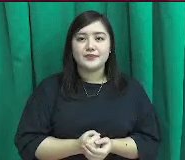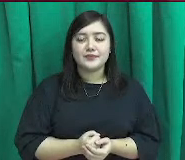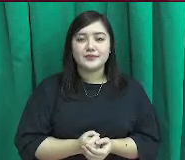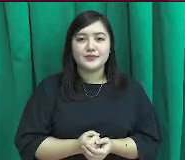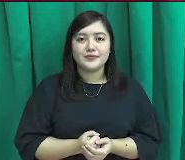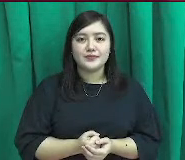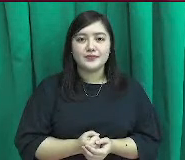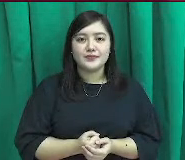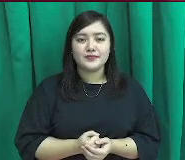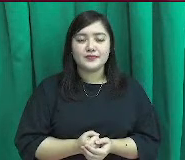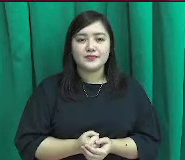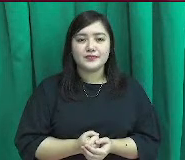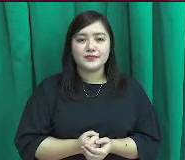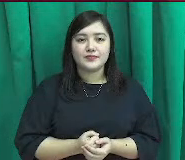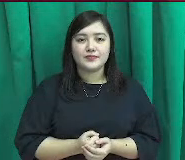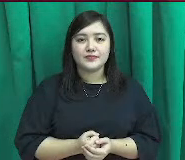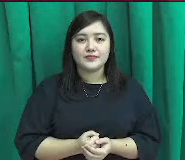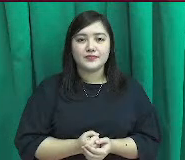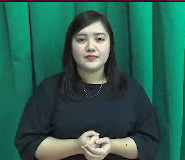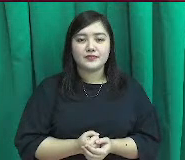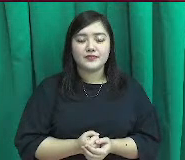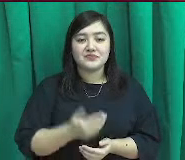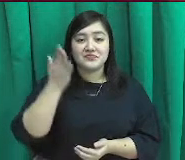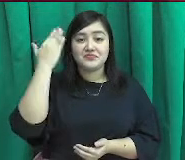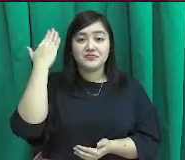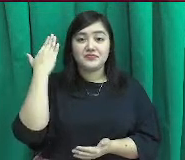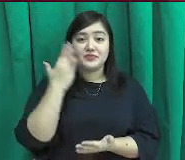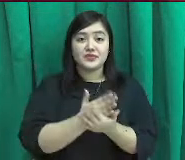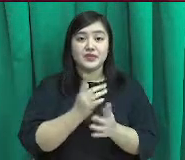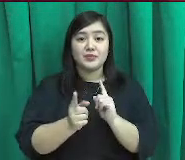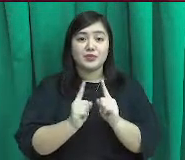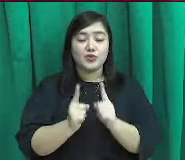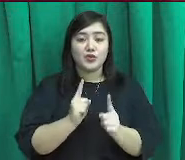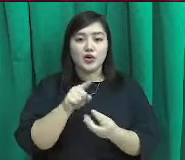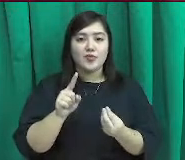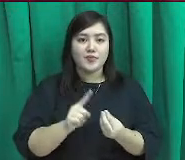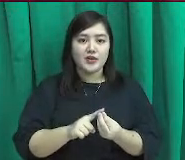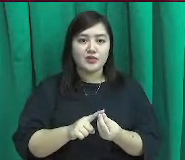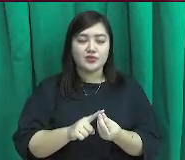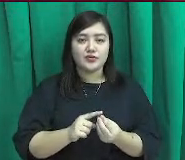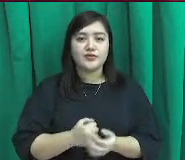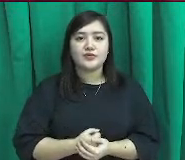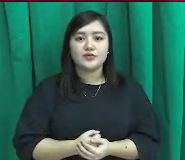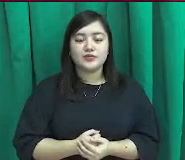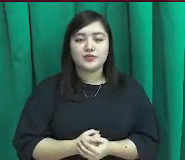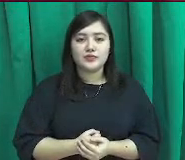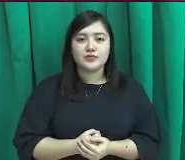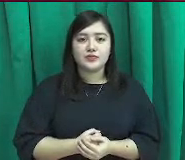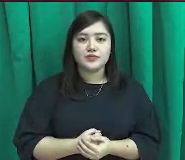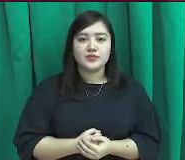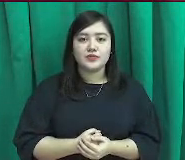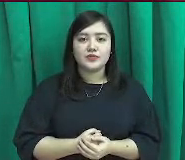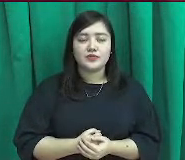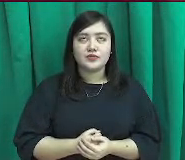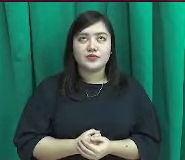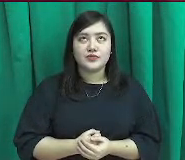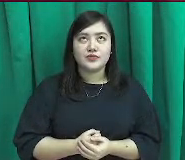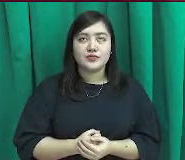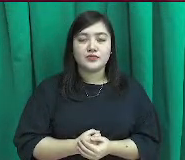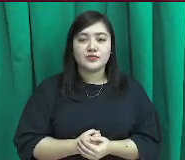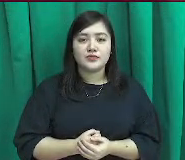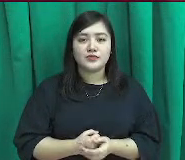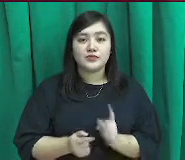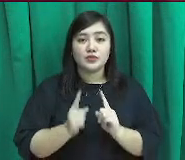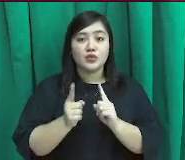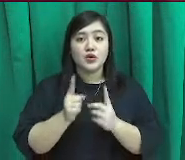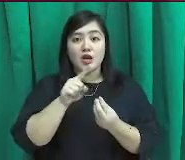ay pinag-usapan natin yung namamadali natin. Yung nagkakaroon tayo ng pag-apura pagdating sa